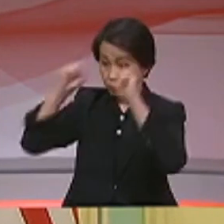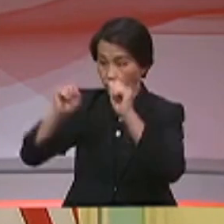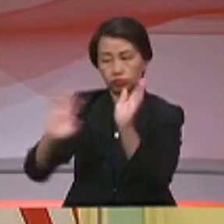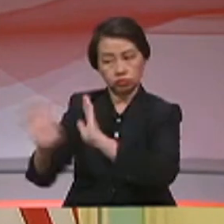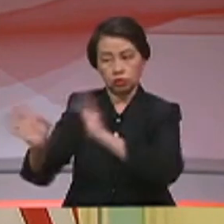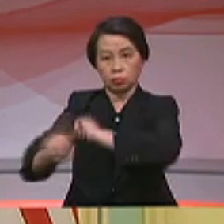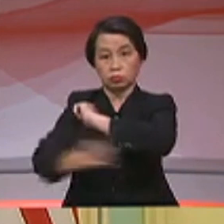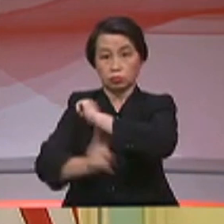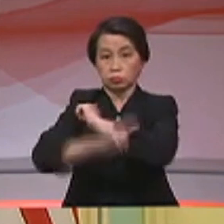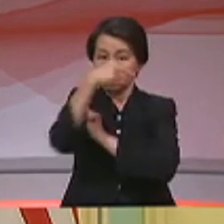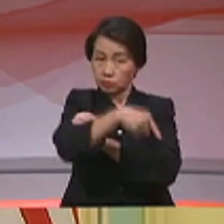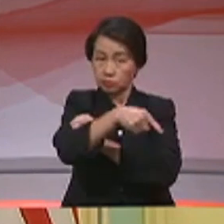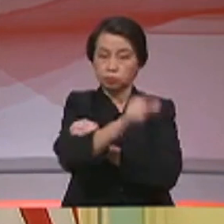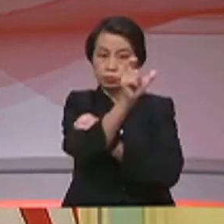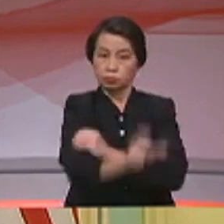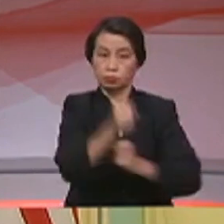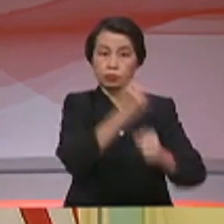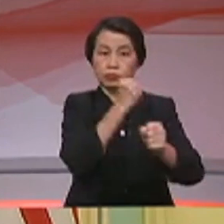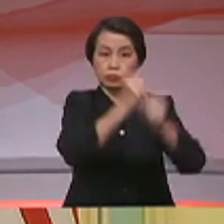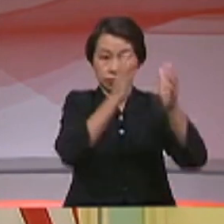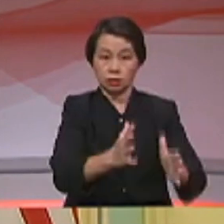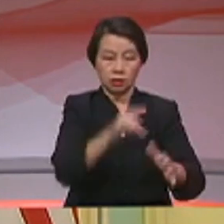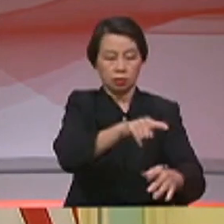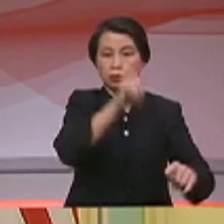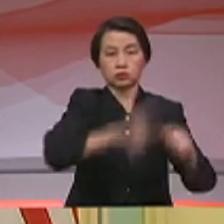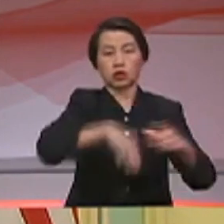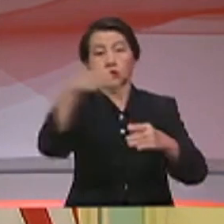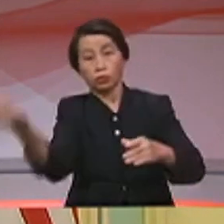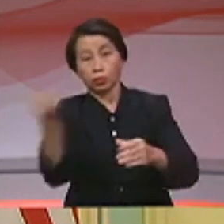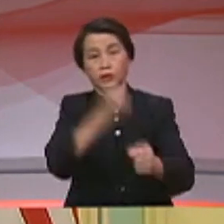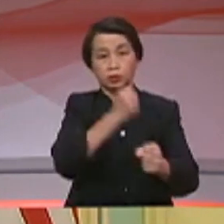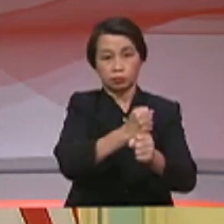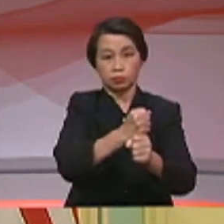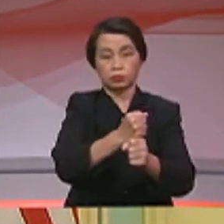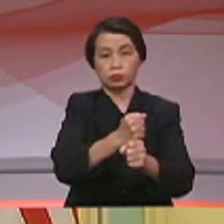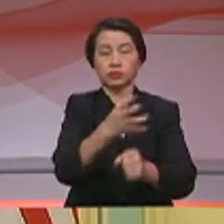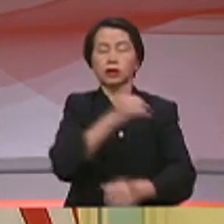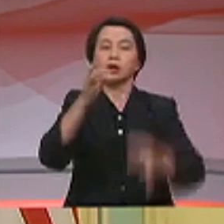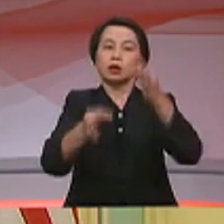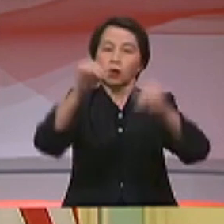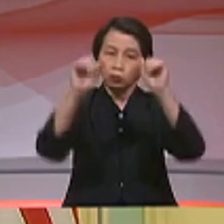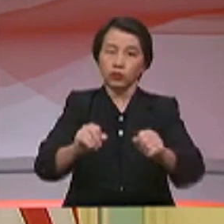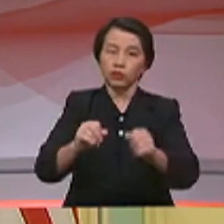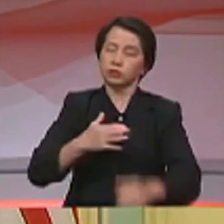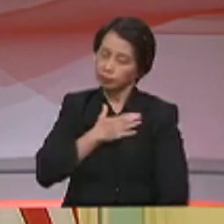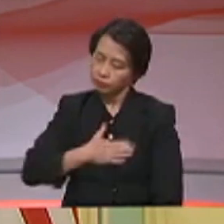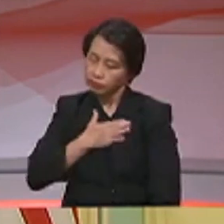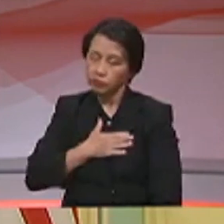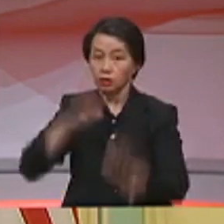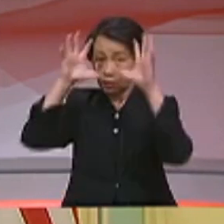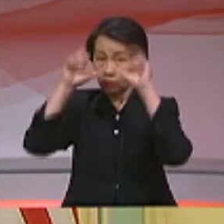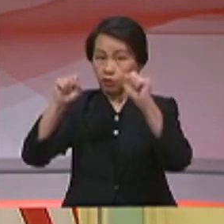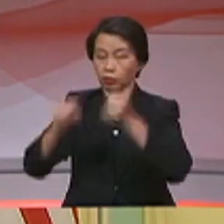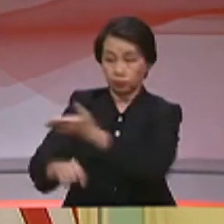tindakan diambil terhadap pekerja-pekerja yang tidak bekerja, dan kalau boleh kita galakkan majikan